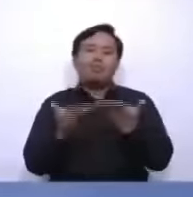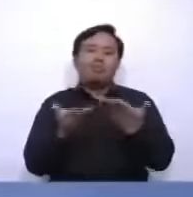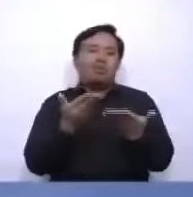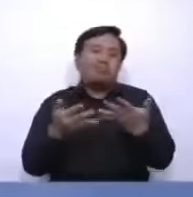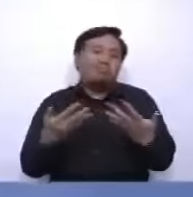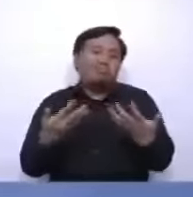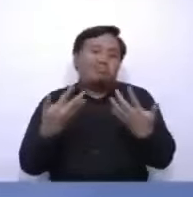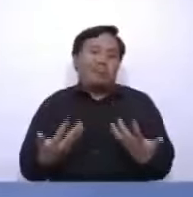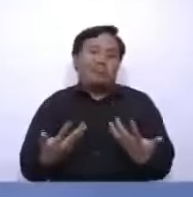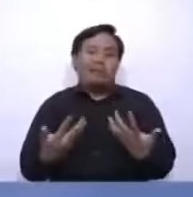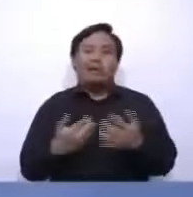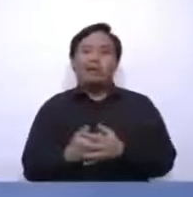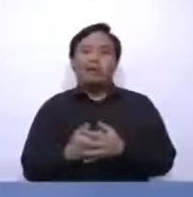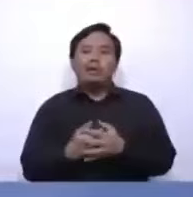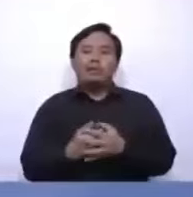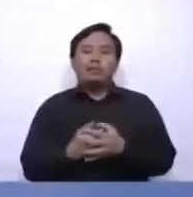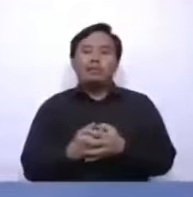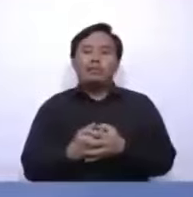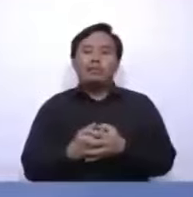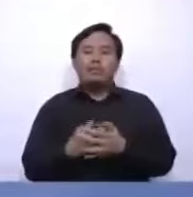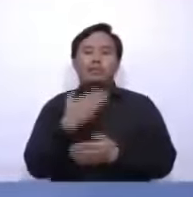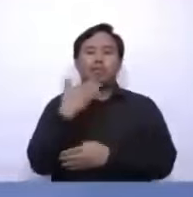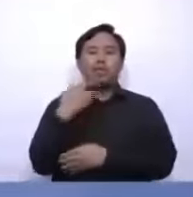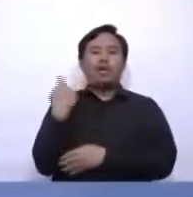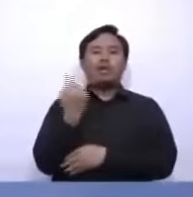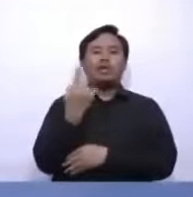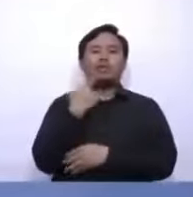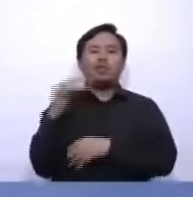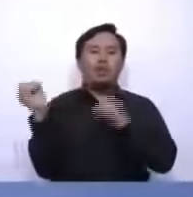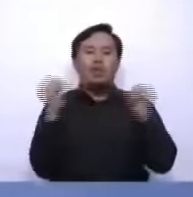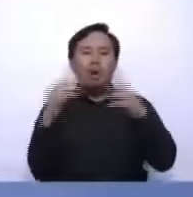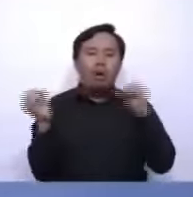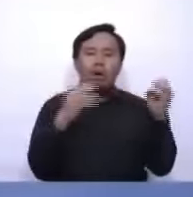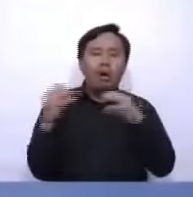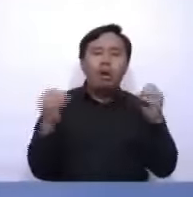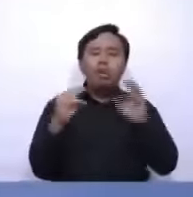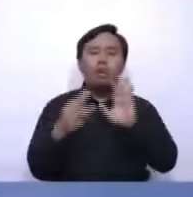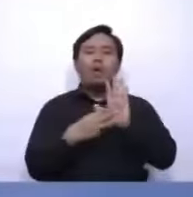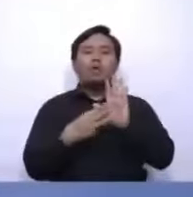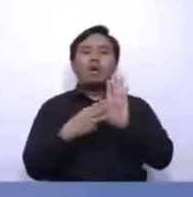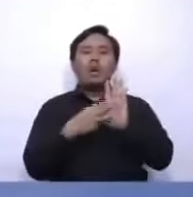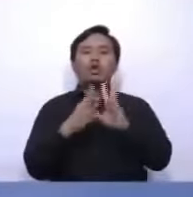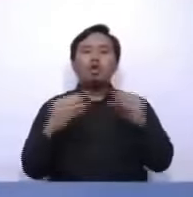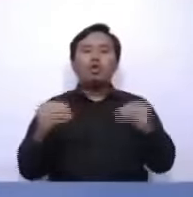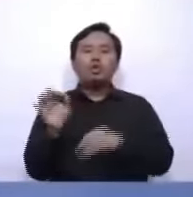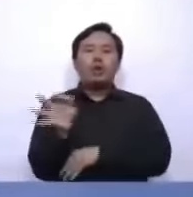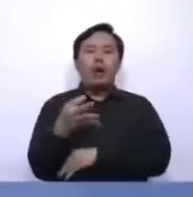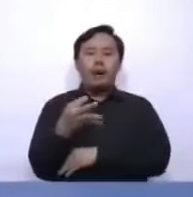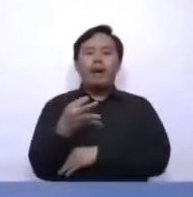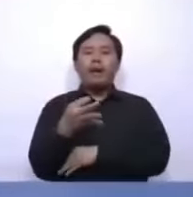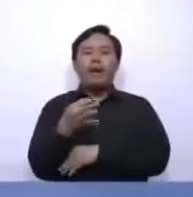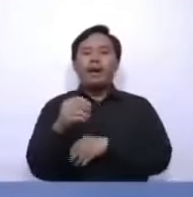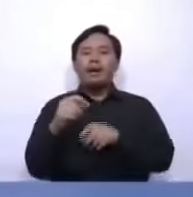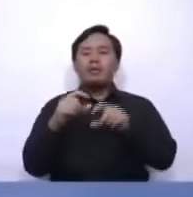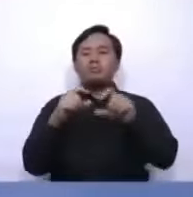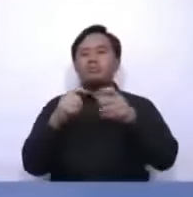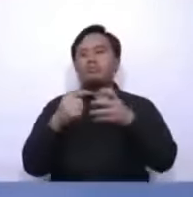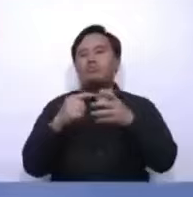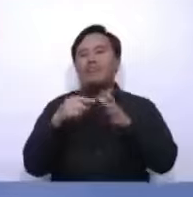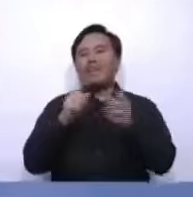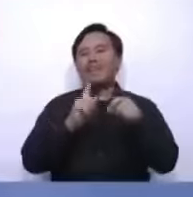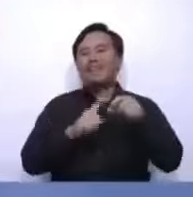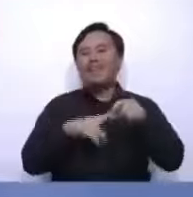kita berlama-lama dalam teori, berlama-lama dalam perdebatan, tidak menyelesaikan masalah. Kuncinya di leadership